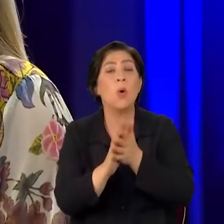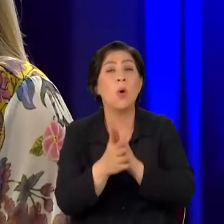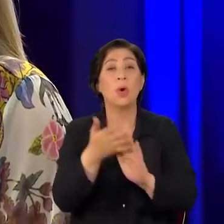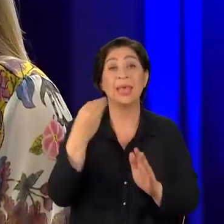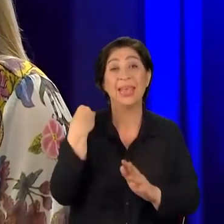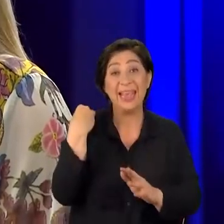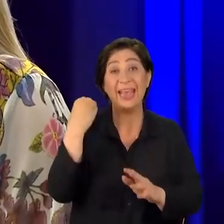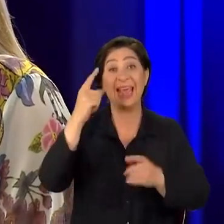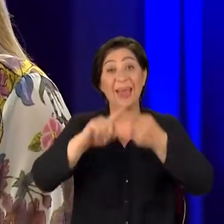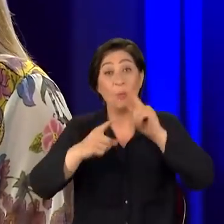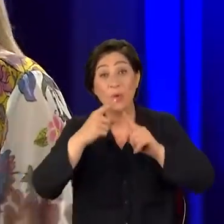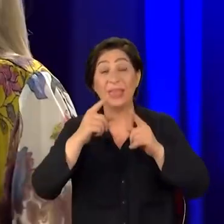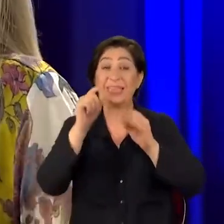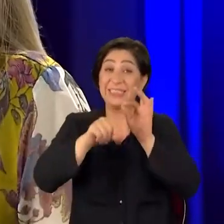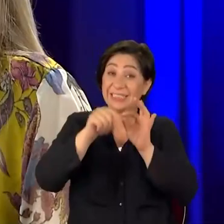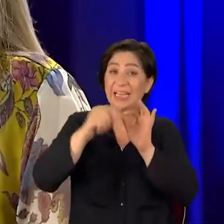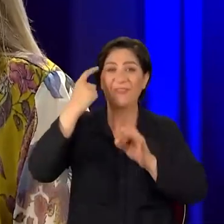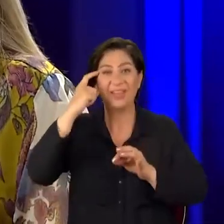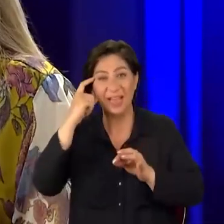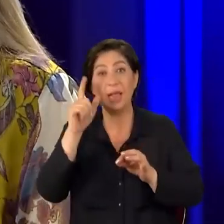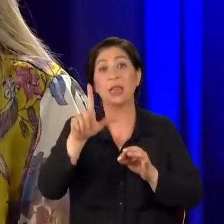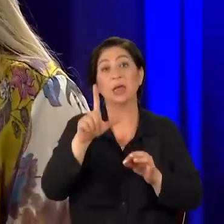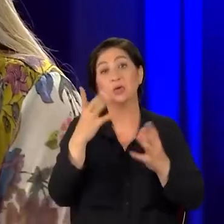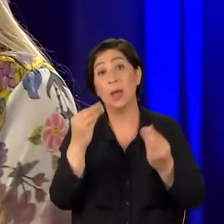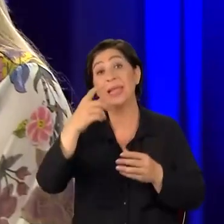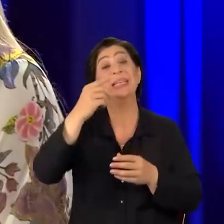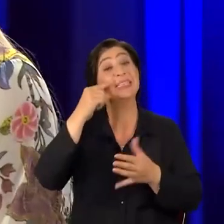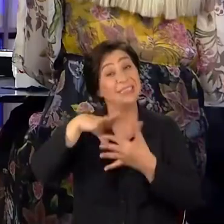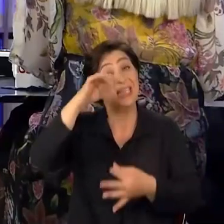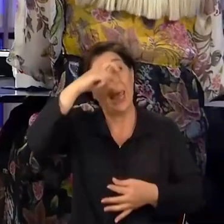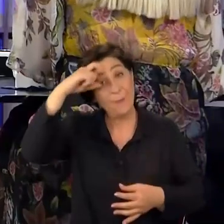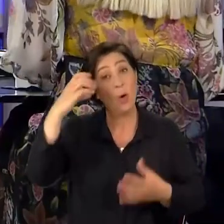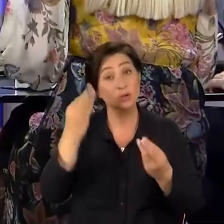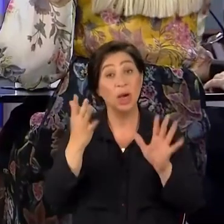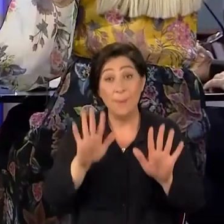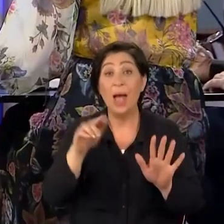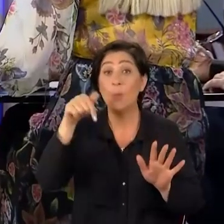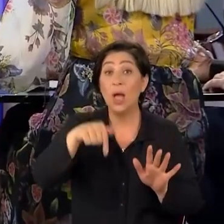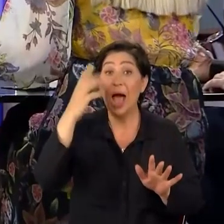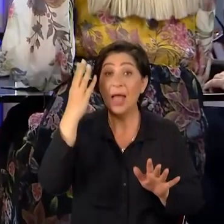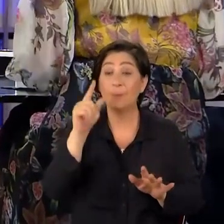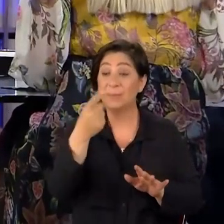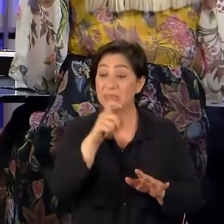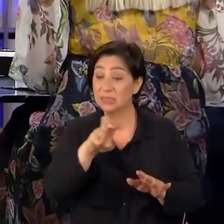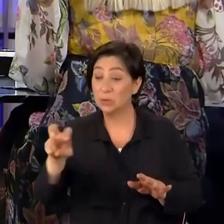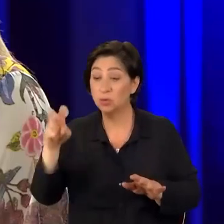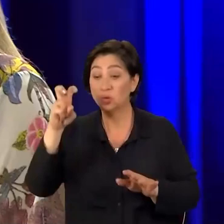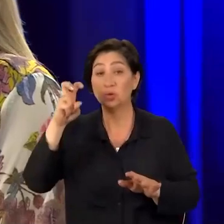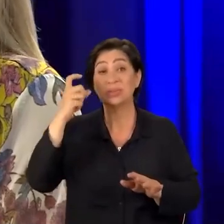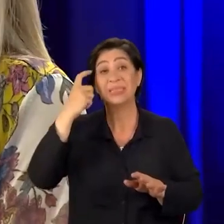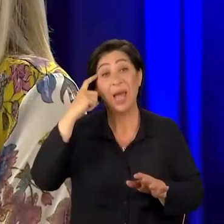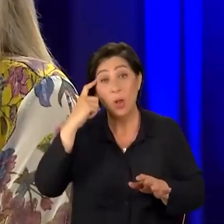iktisat teorilerine ihtiyaç duyabiliriz. Elbette insan emeği de içinde olacak ama bugün anladığımız anlamda yani 1800'lerin